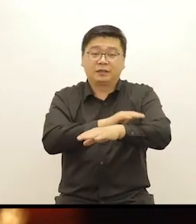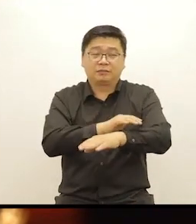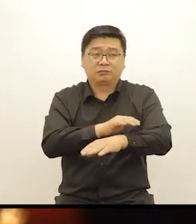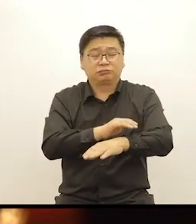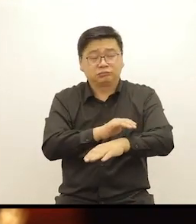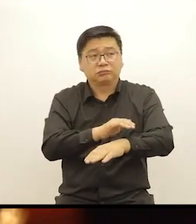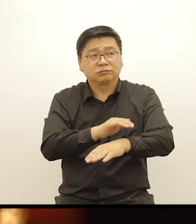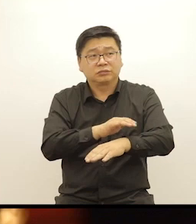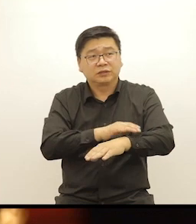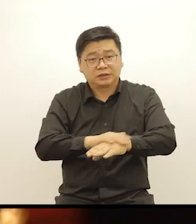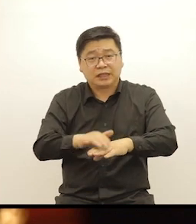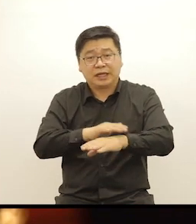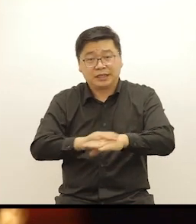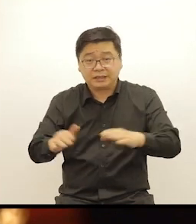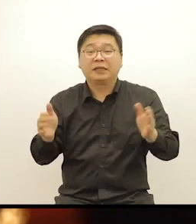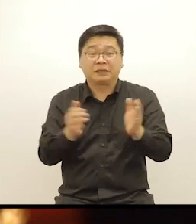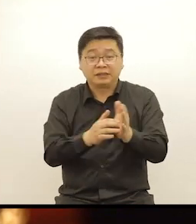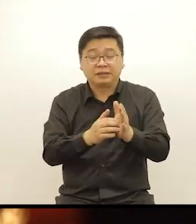다행히 그